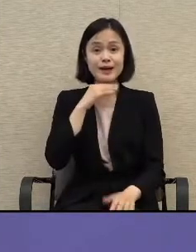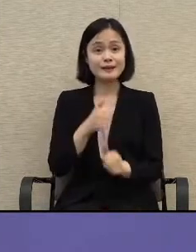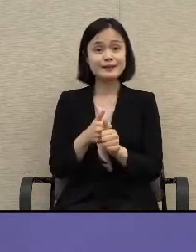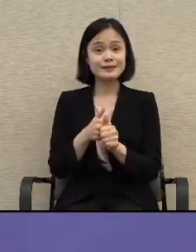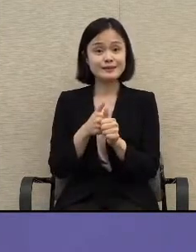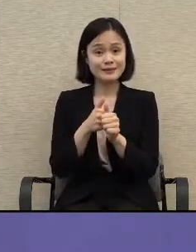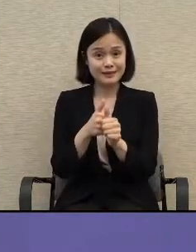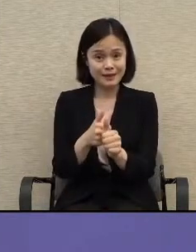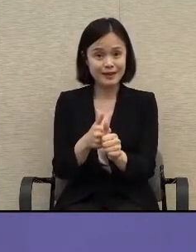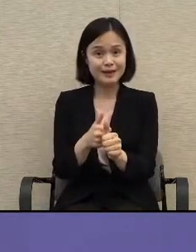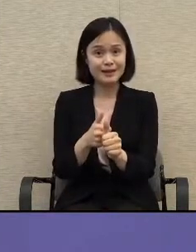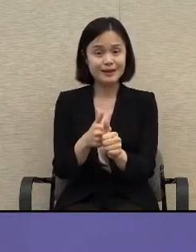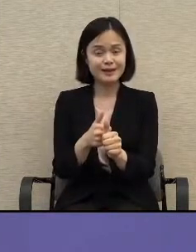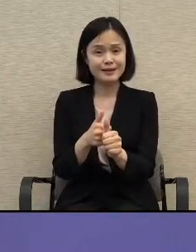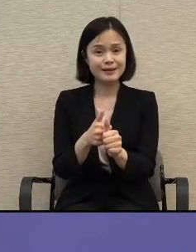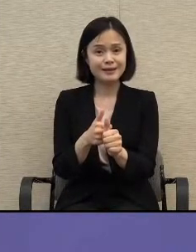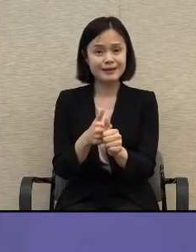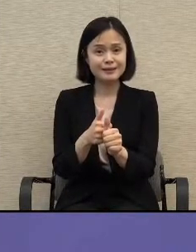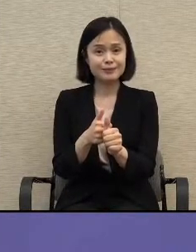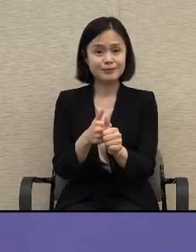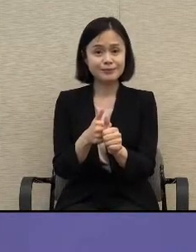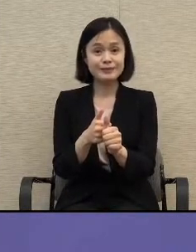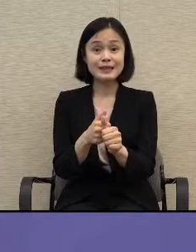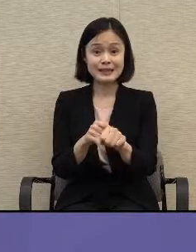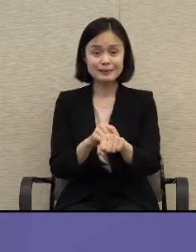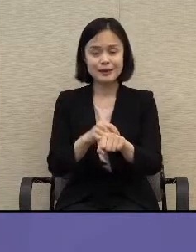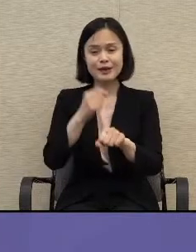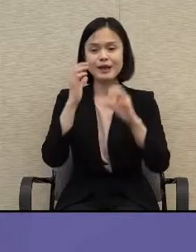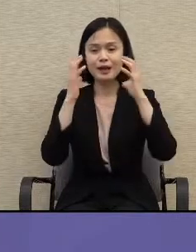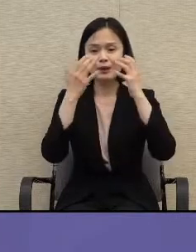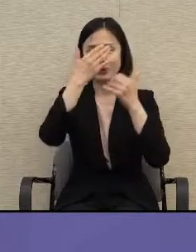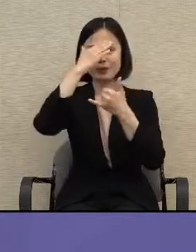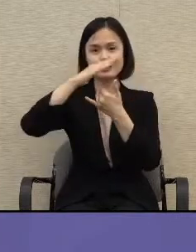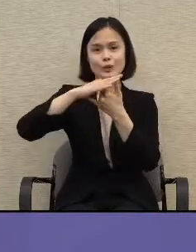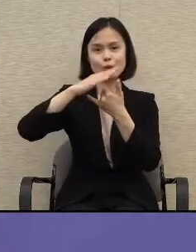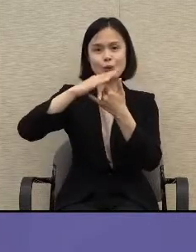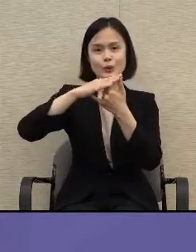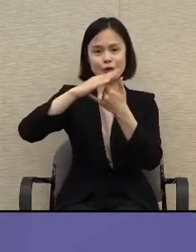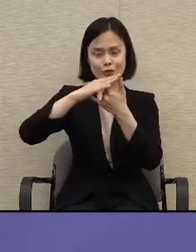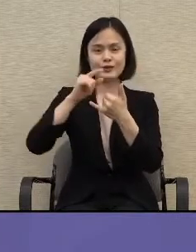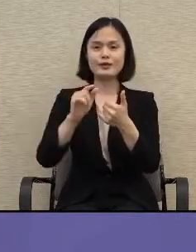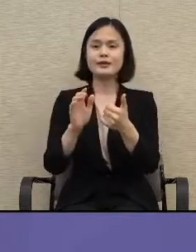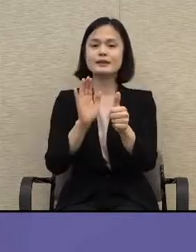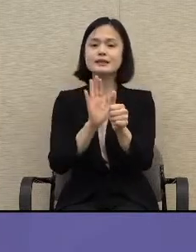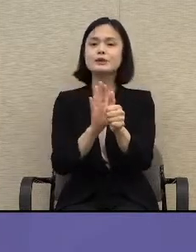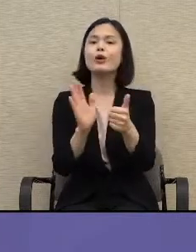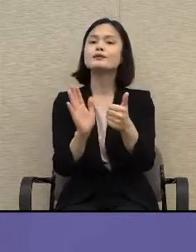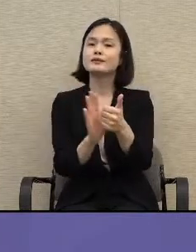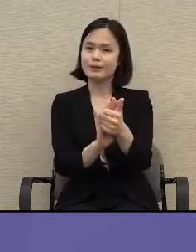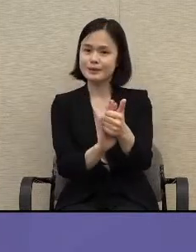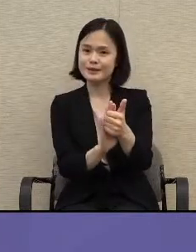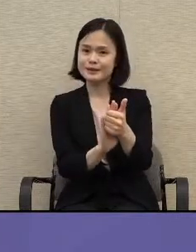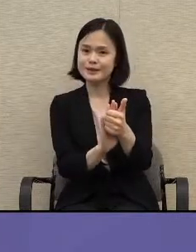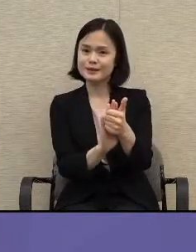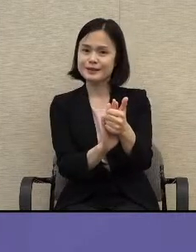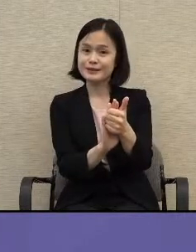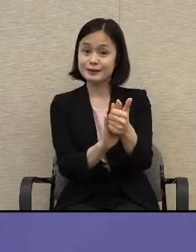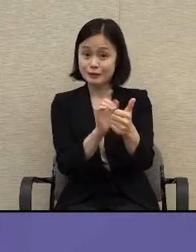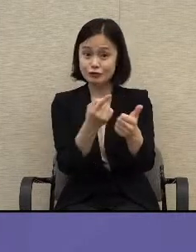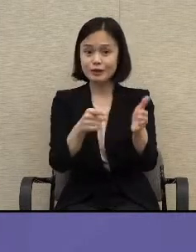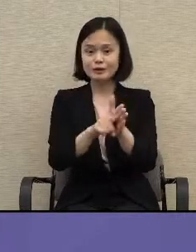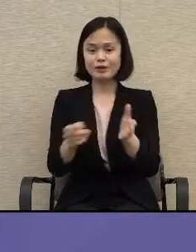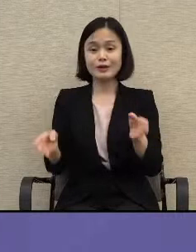많이 해주시기는 했는데, 아동 청소년을 대상으로 한 서비스라는 것들도 연계 협력을 기반으로 진행이 되고